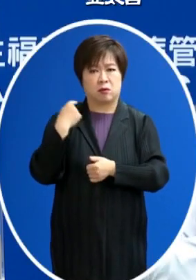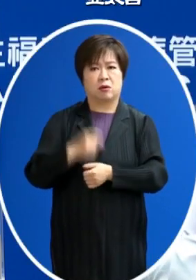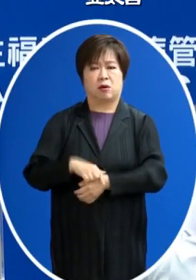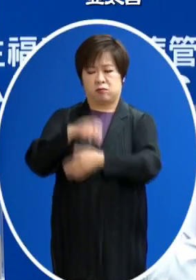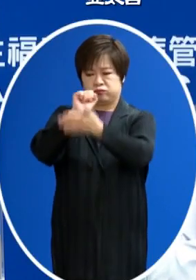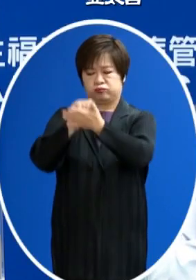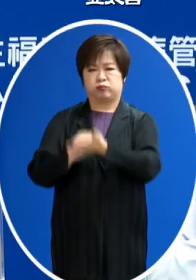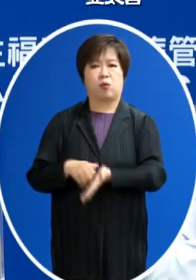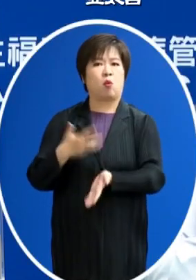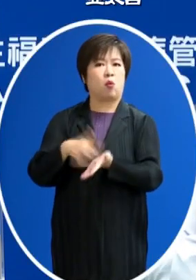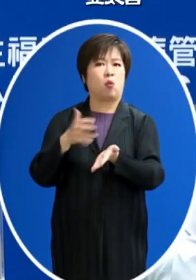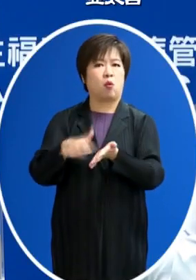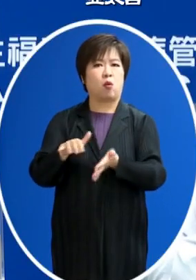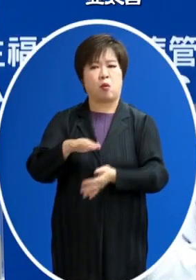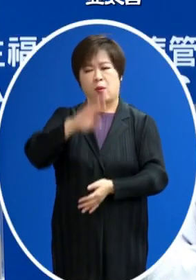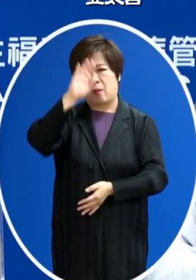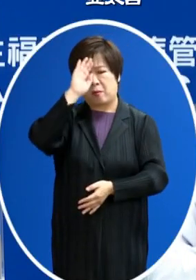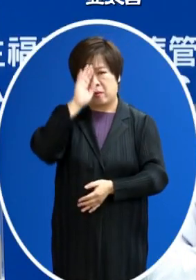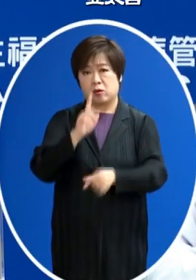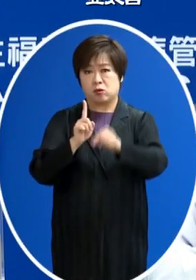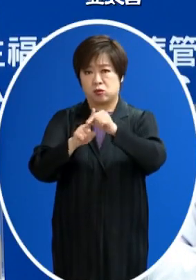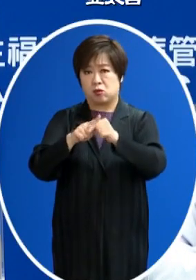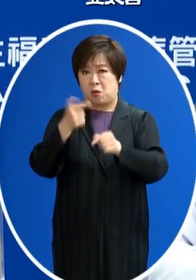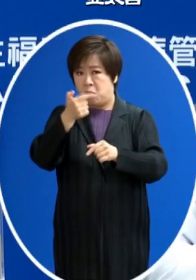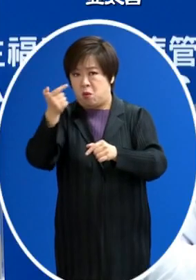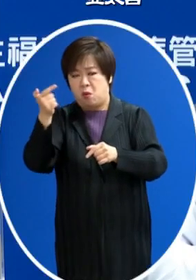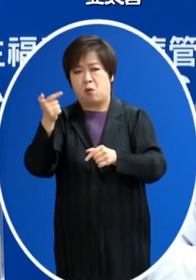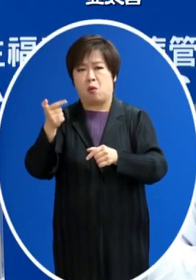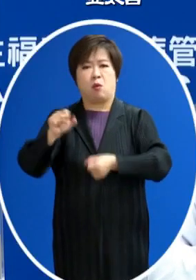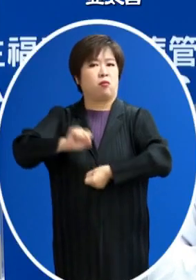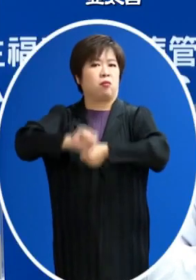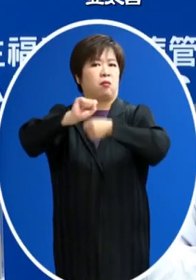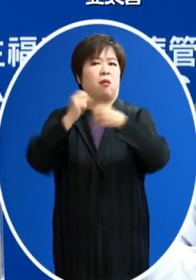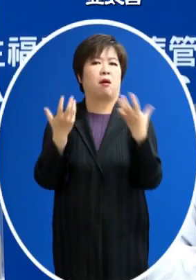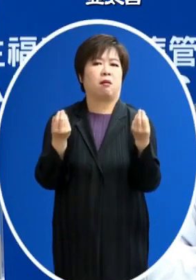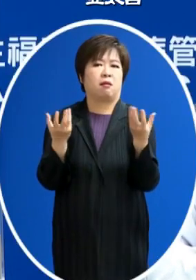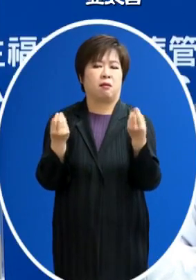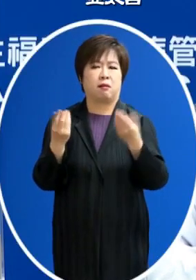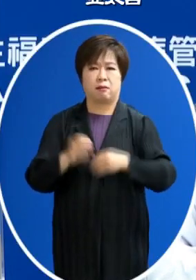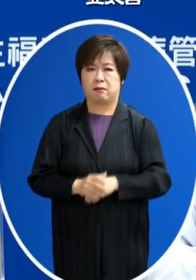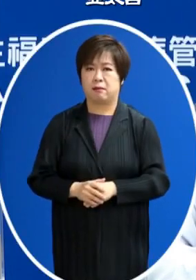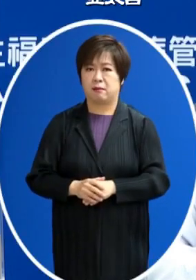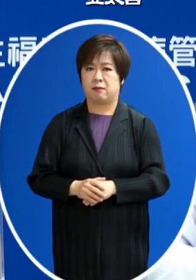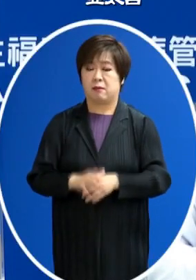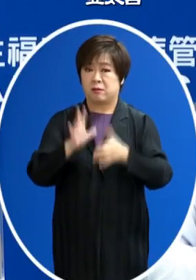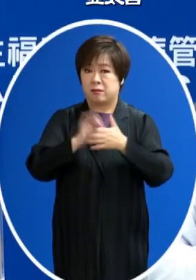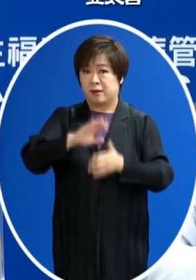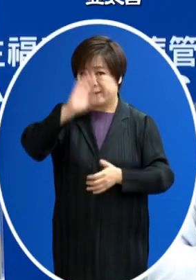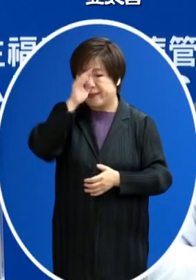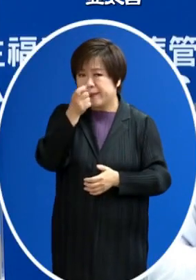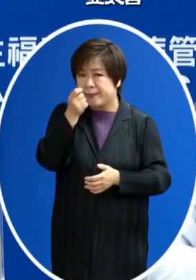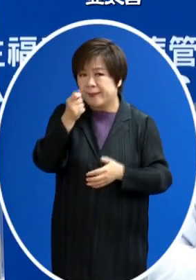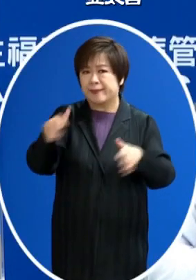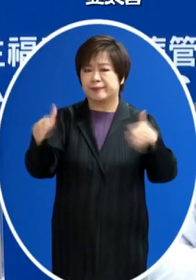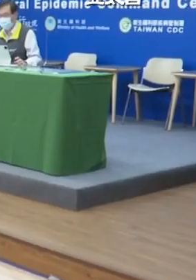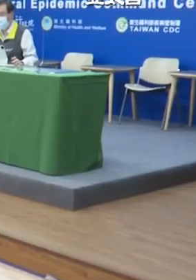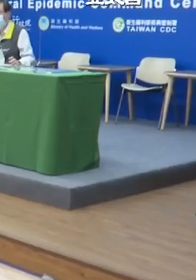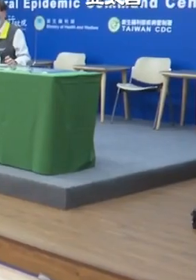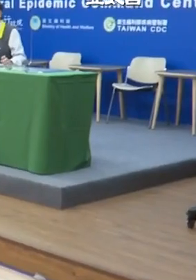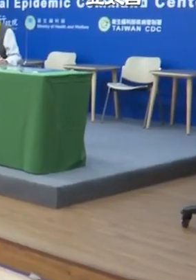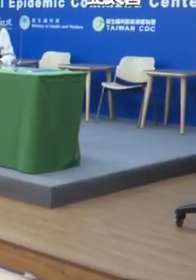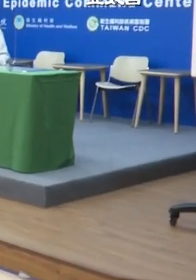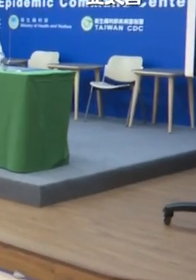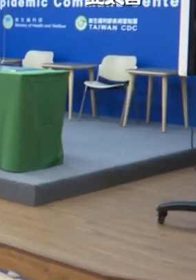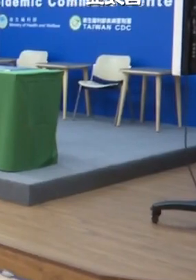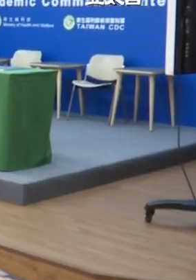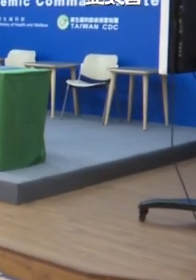前我们中重症的并没有增加，所以在这里面大概就是轻症的占了 99.8%。 本